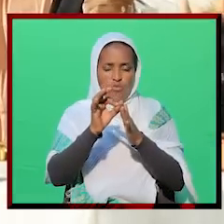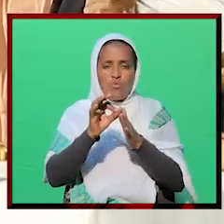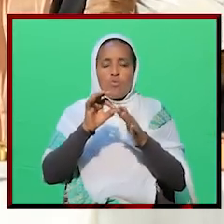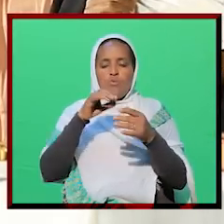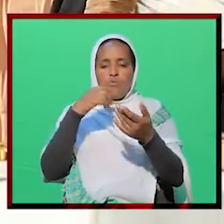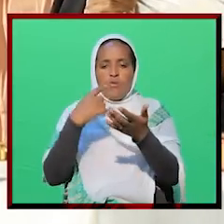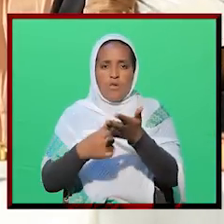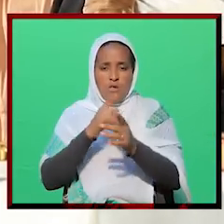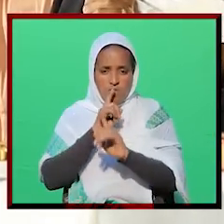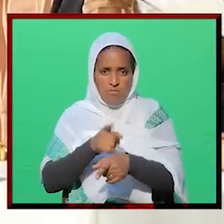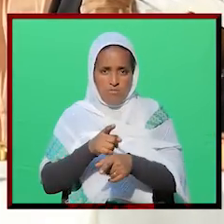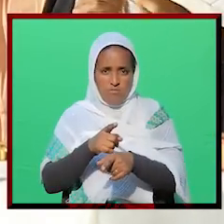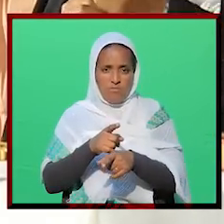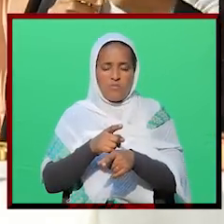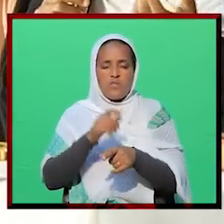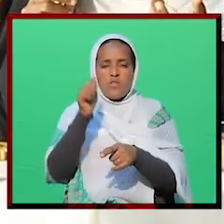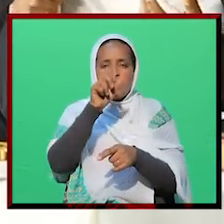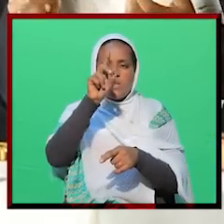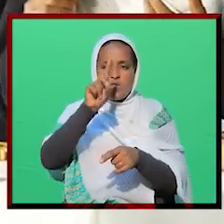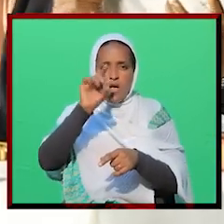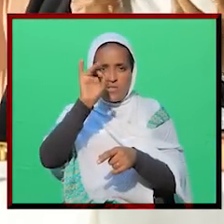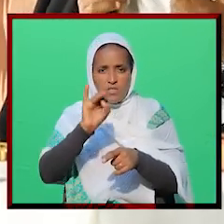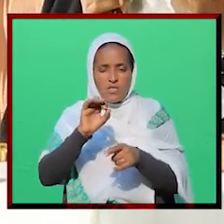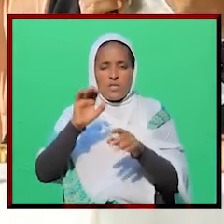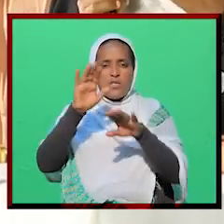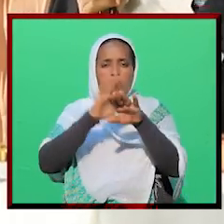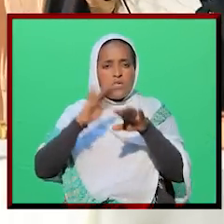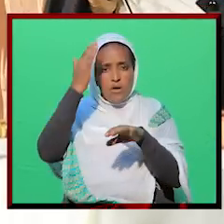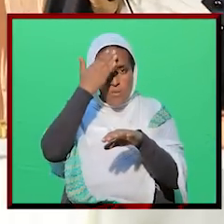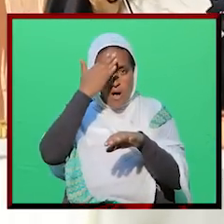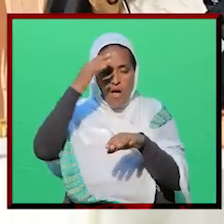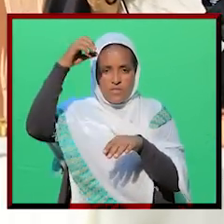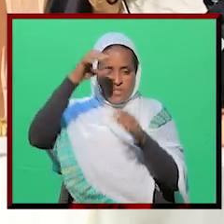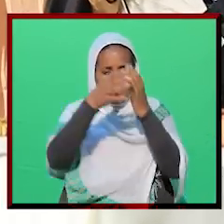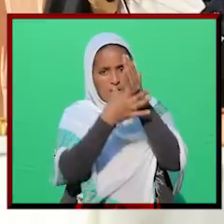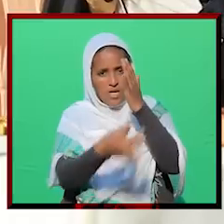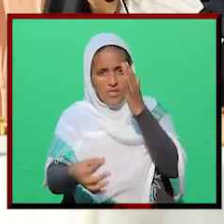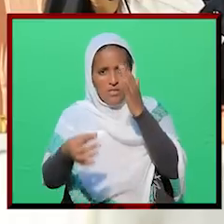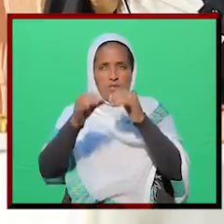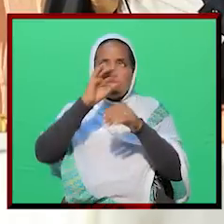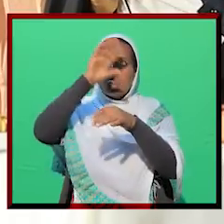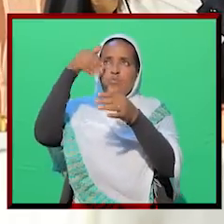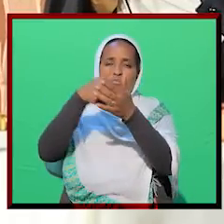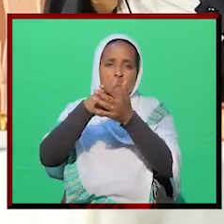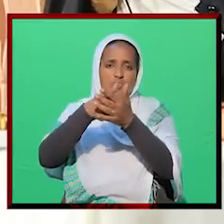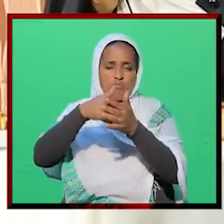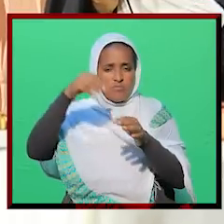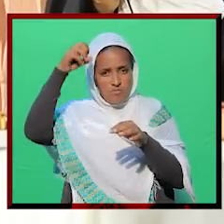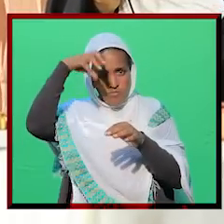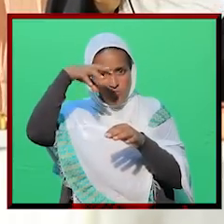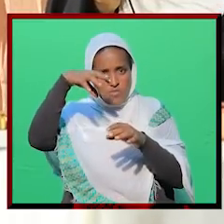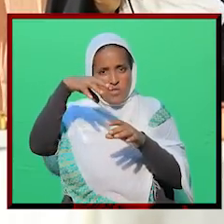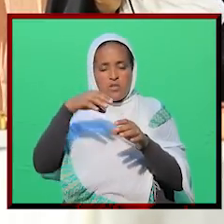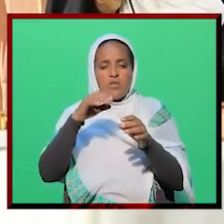ፀሐይ ዘላይ ለኩሉ ብለው ከሁሉ በላይ የሆነ ፀሐይ